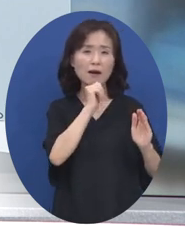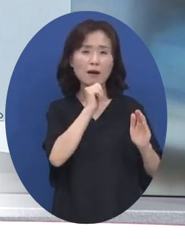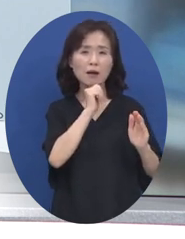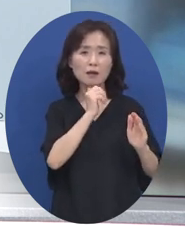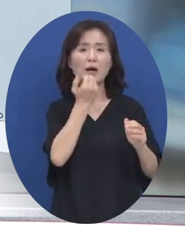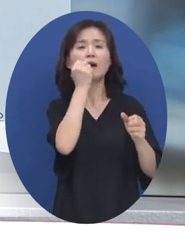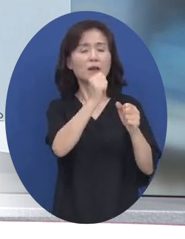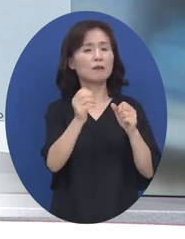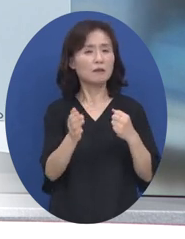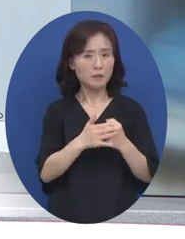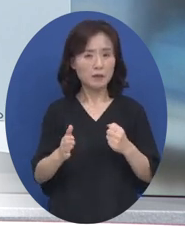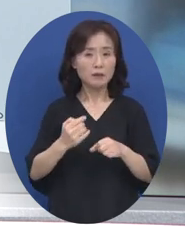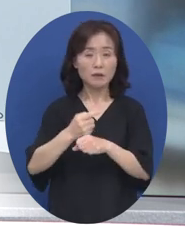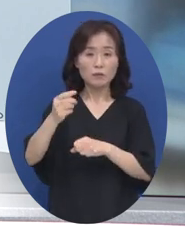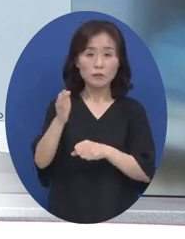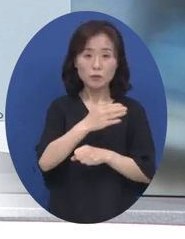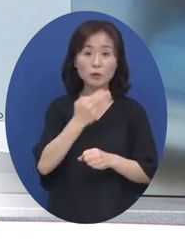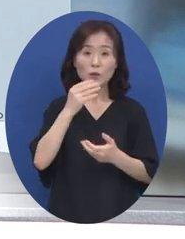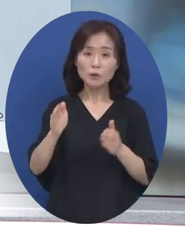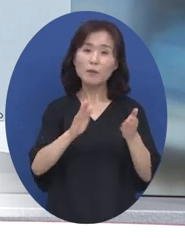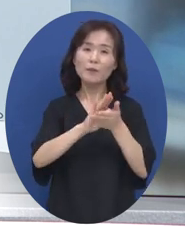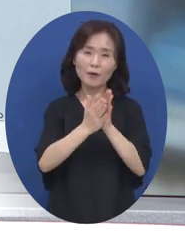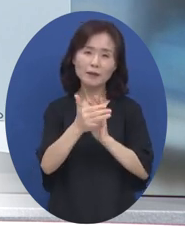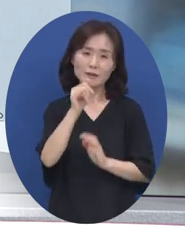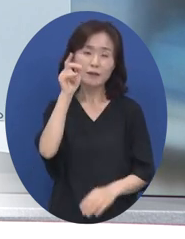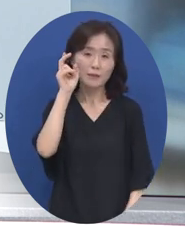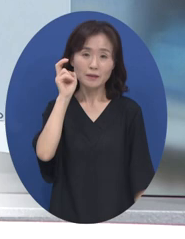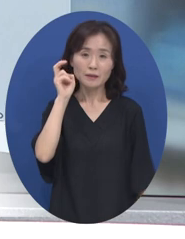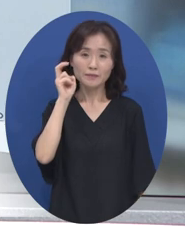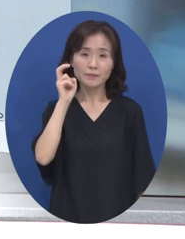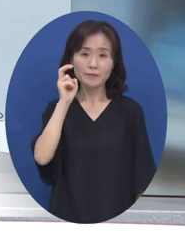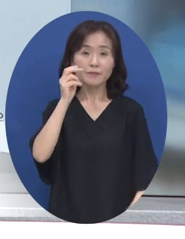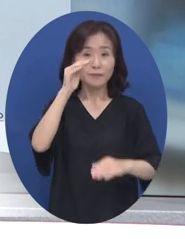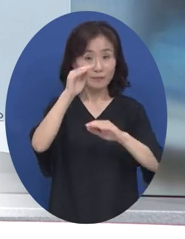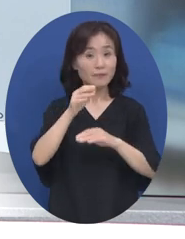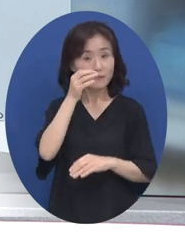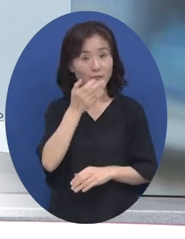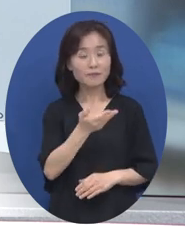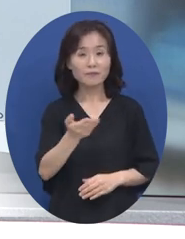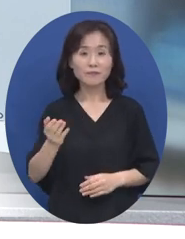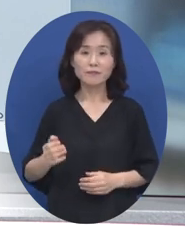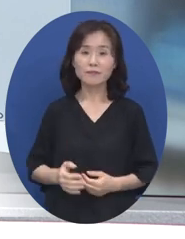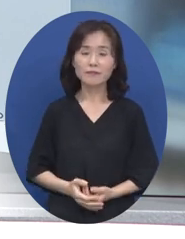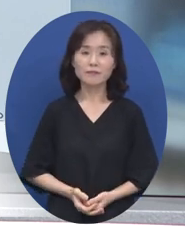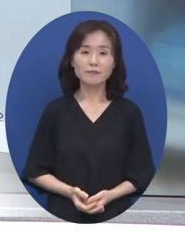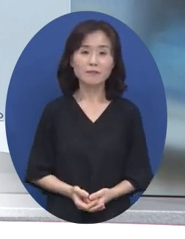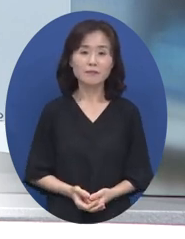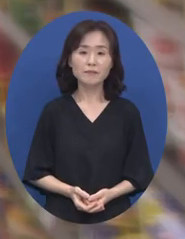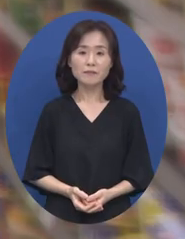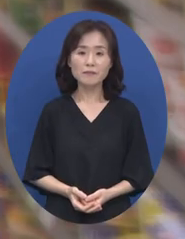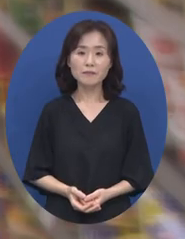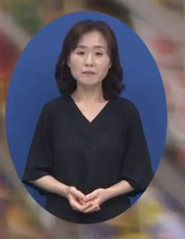때문인데요. 내년부터 경기도에선 달라지게 될것 같습니다. 최지영 기자 리포트 보시죠.